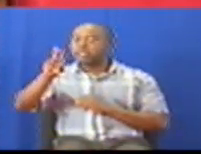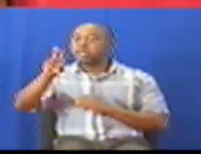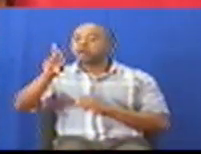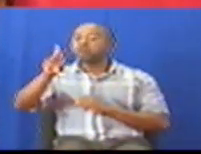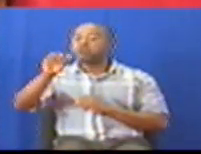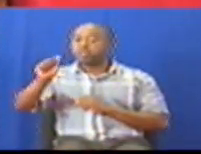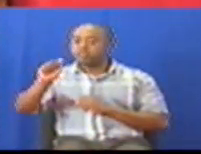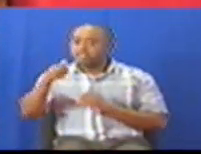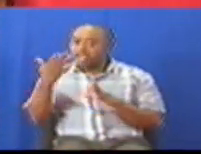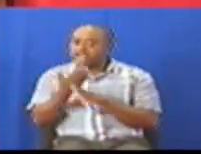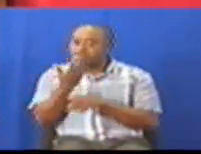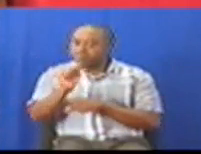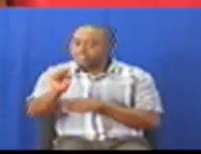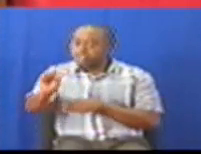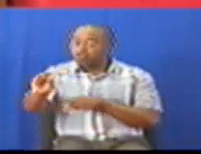lakini tusibakie tu